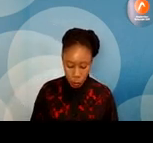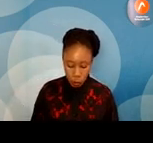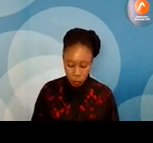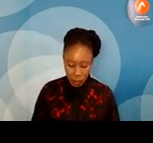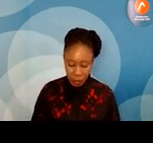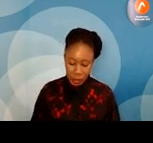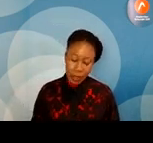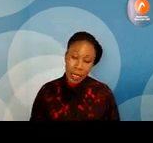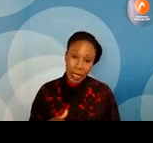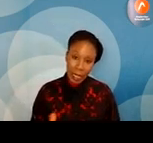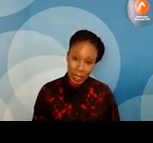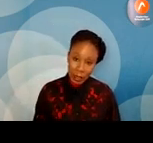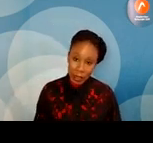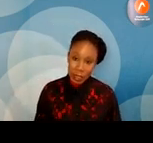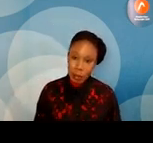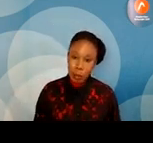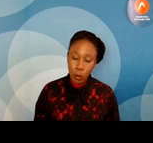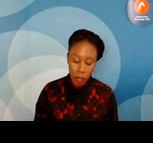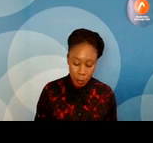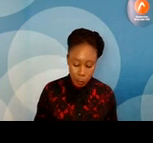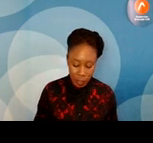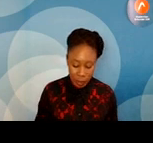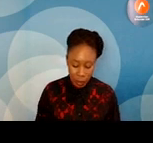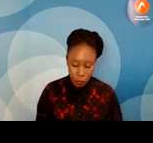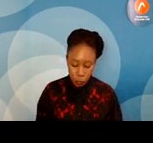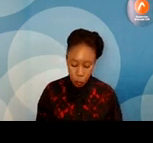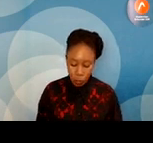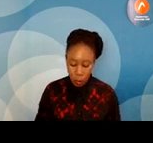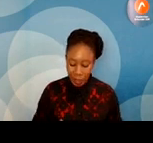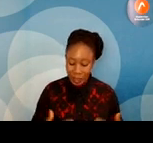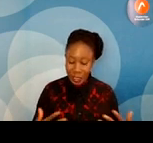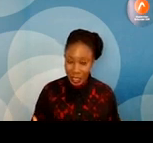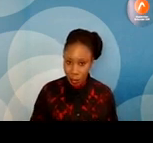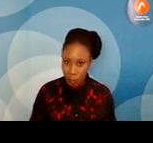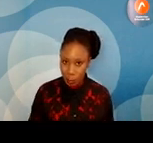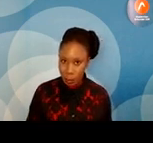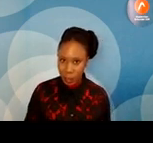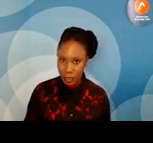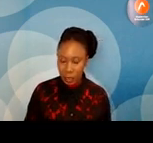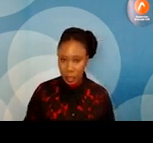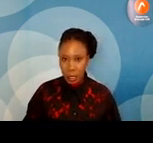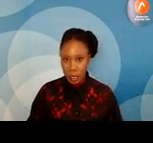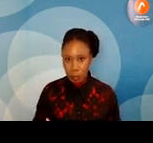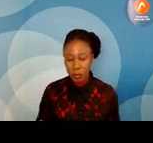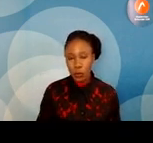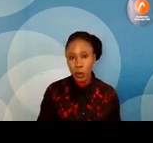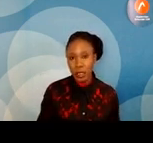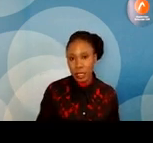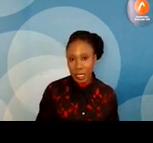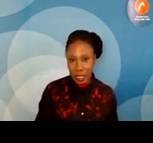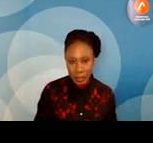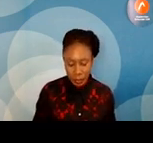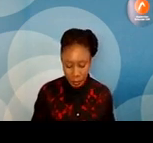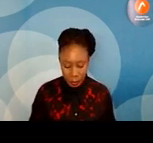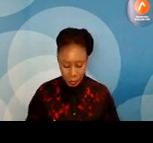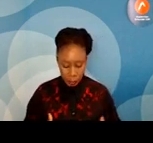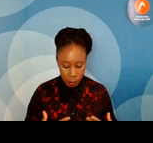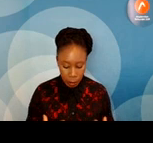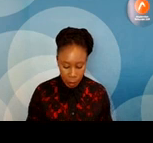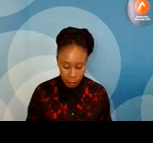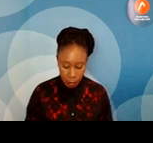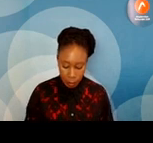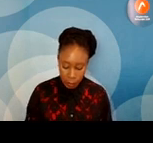Sen är det ju också viktigt att äldre på arbetsplatsen får vara en del av arbetsplatsen. Att man får en